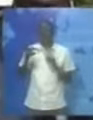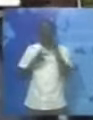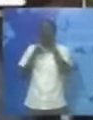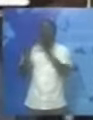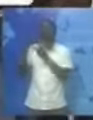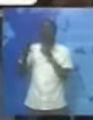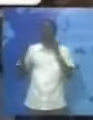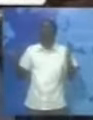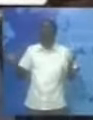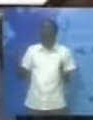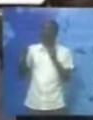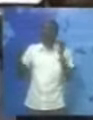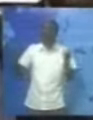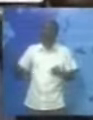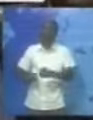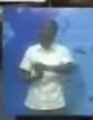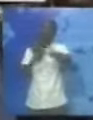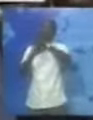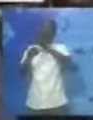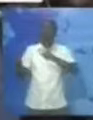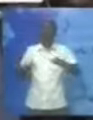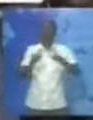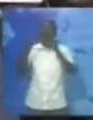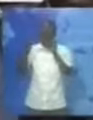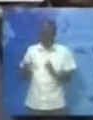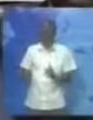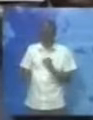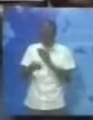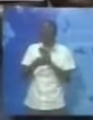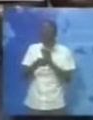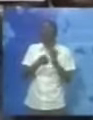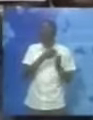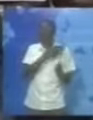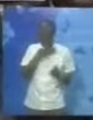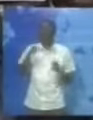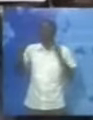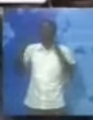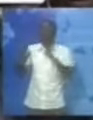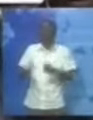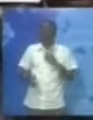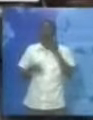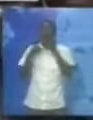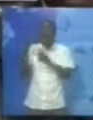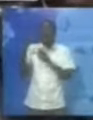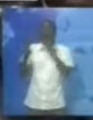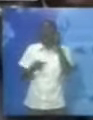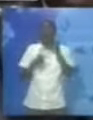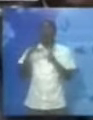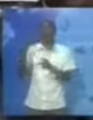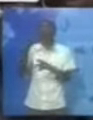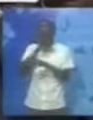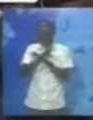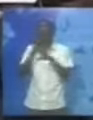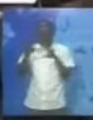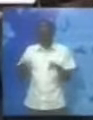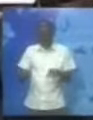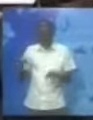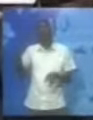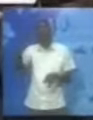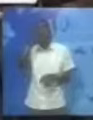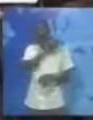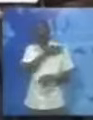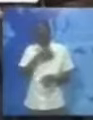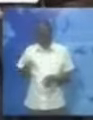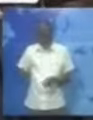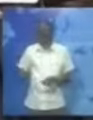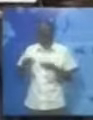visiter, encourager et soutenir nos acteurs économiques. Nous allons aussi pouvoir visiter les unités industrielles, surtout leur